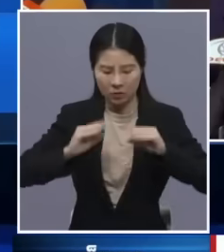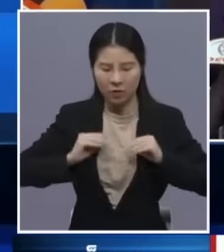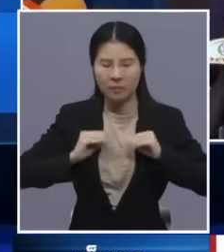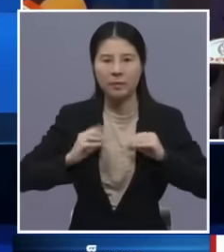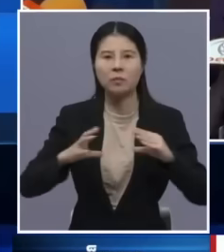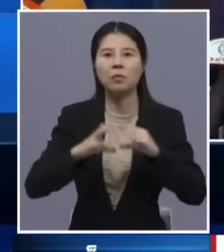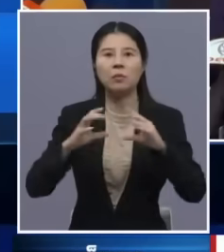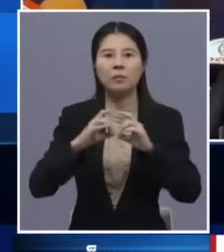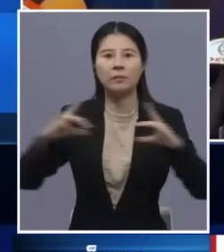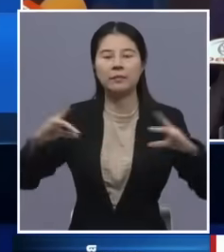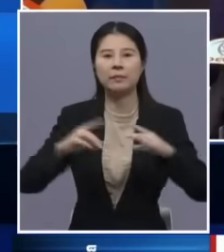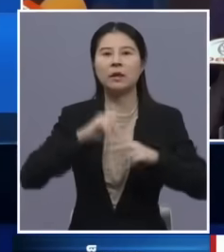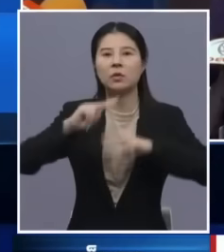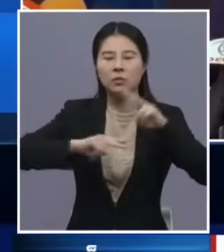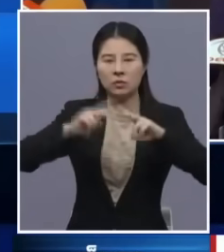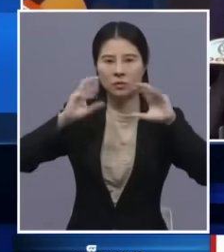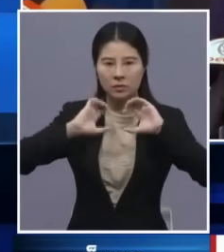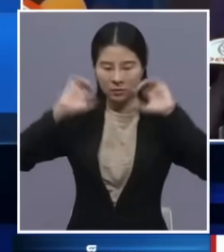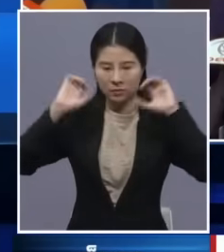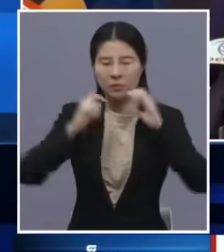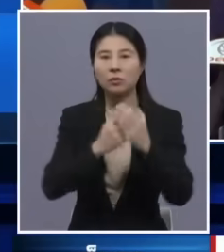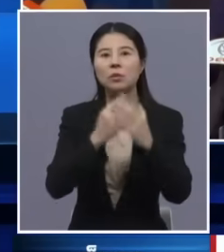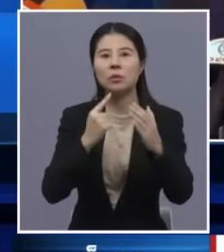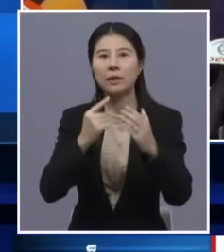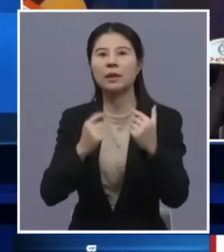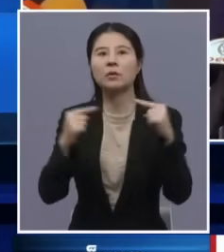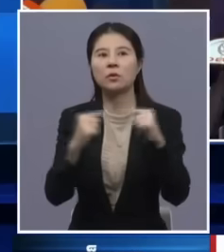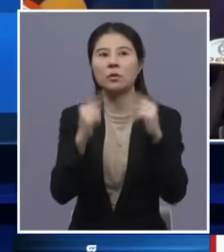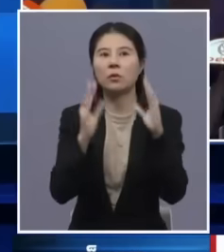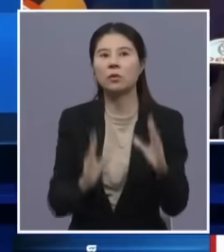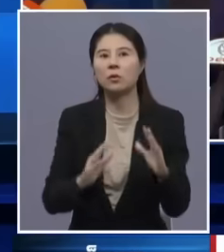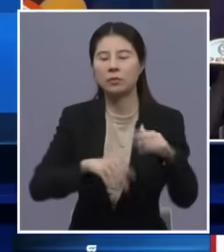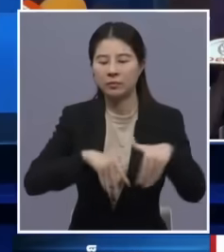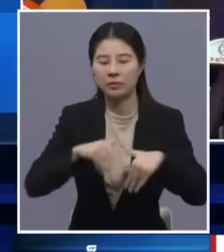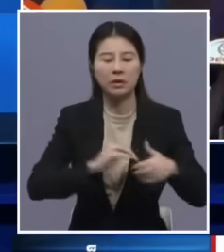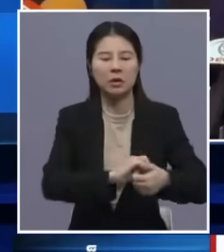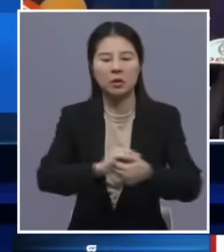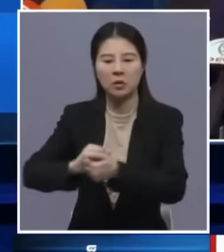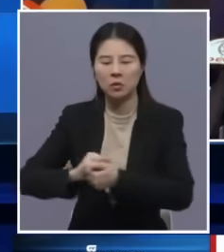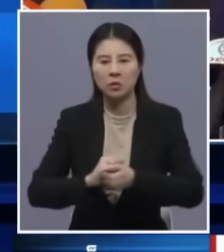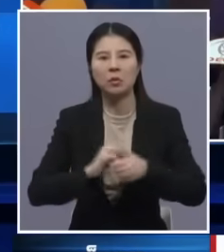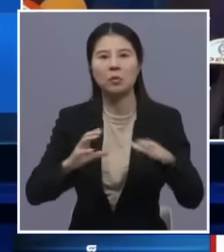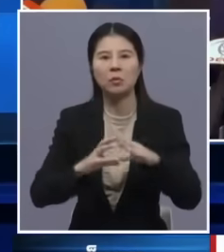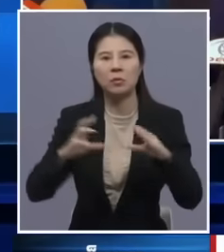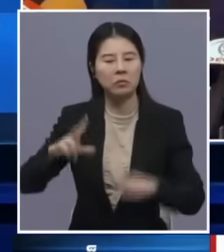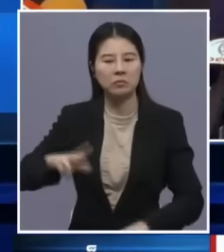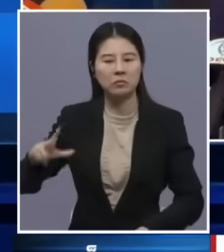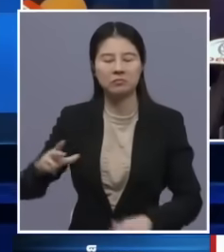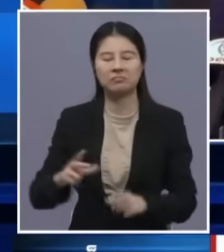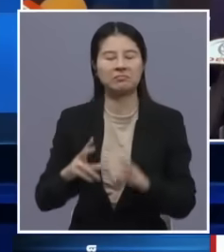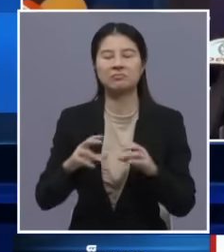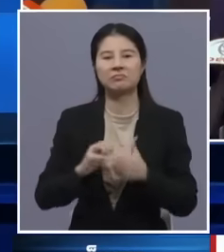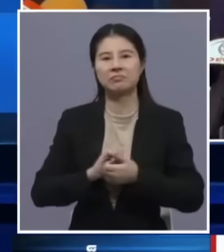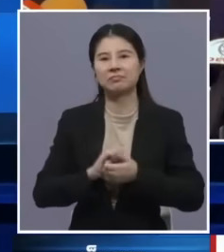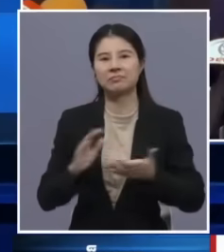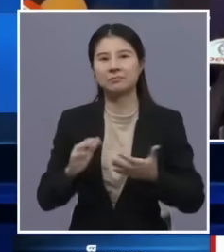ดิ์ศรีในการทำงานตรวจสอบรัฐบาลเป็นตัวแทนของประชาชนจะไม่ร่วมกับรัฐบาลของพรรคเพื่อไทย แต่คุณวิทยาบอกนะ